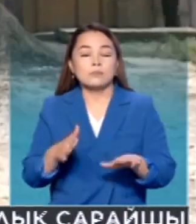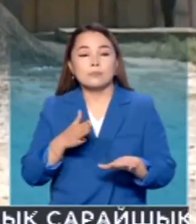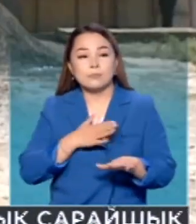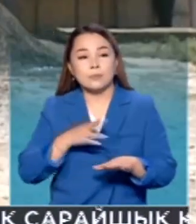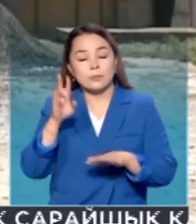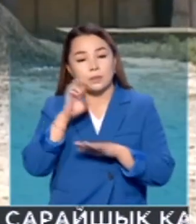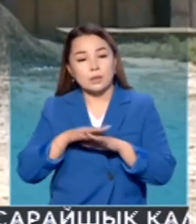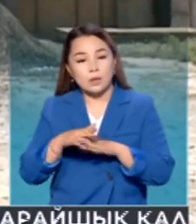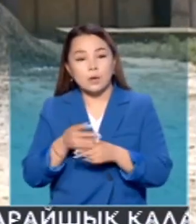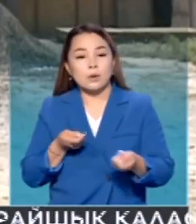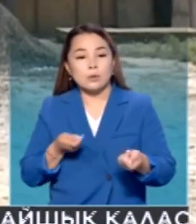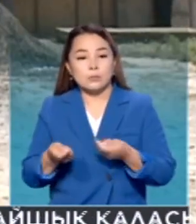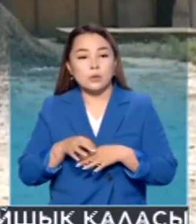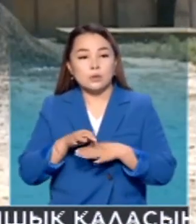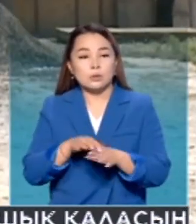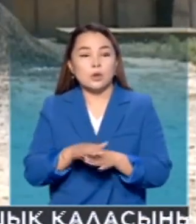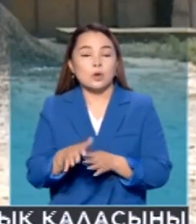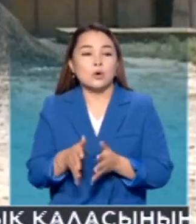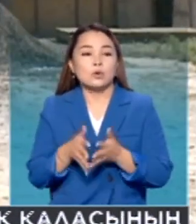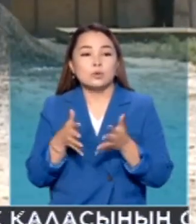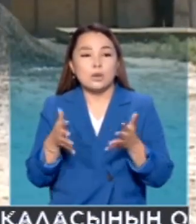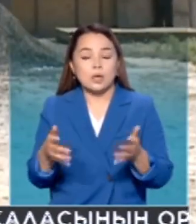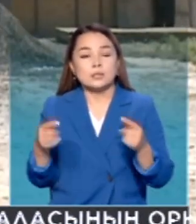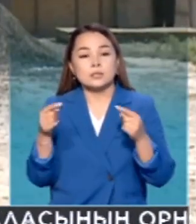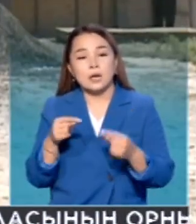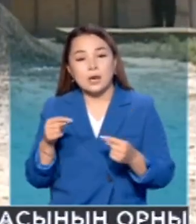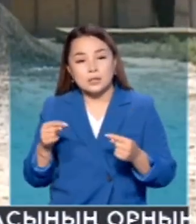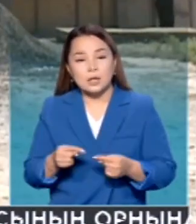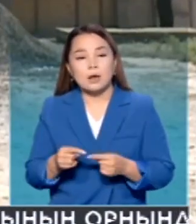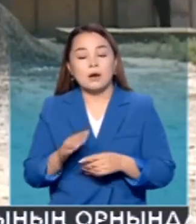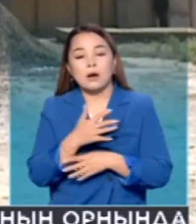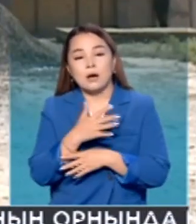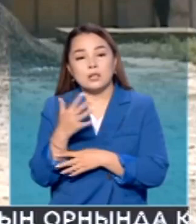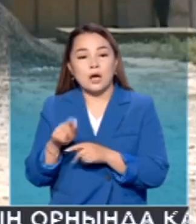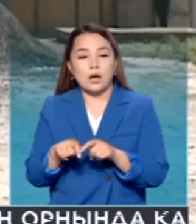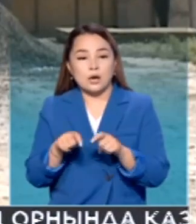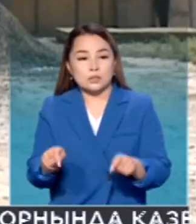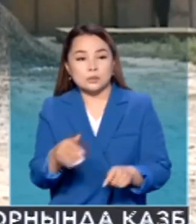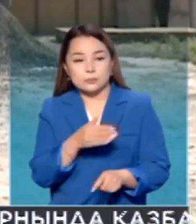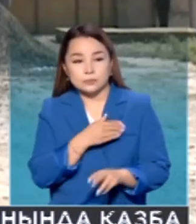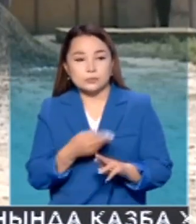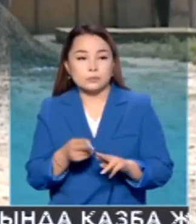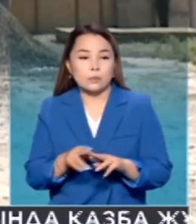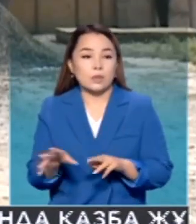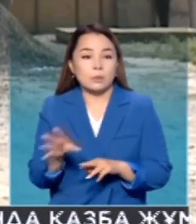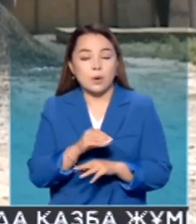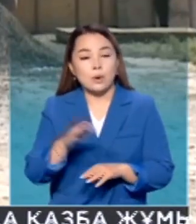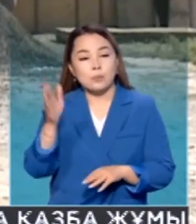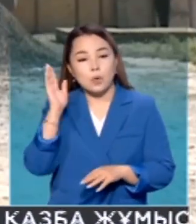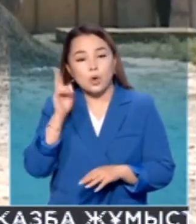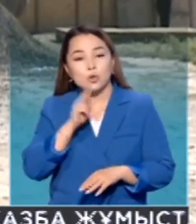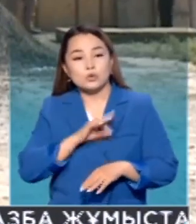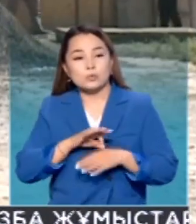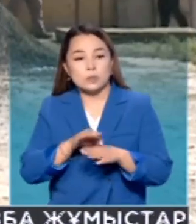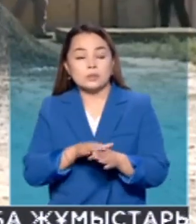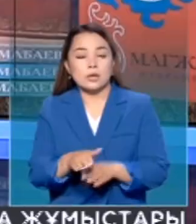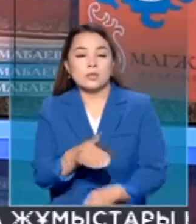ел билеушілердің үлкен лайықты бір аллеясын ашқымыз келеді. Бұның барлығы болашақта жұмыстар.